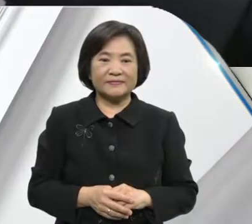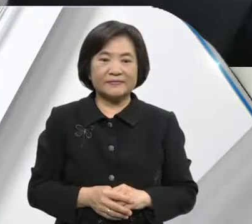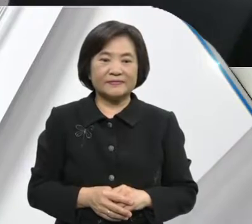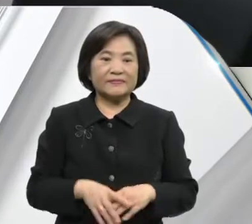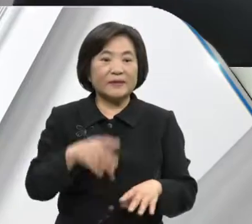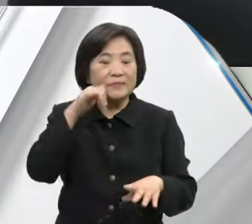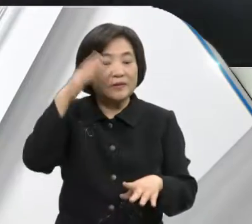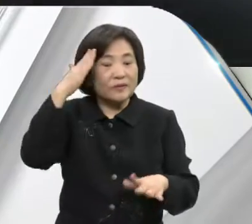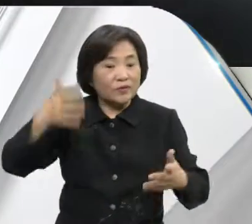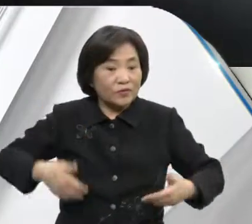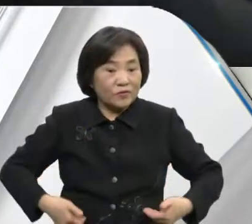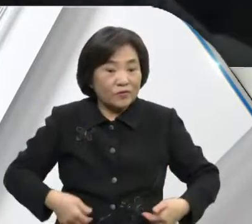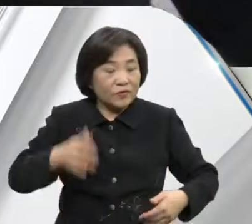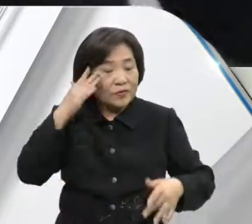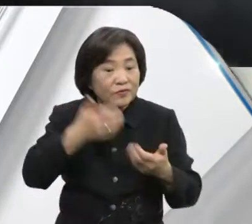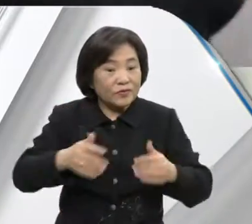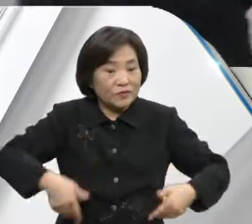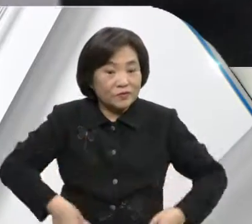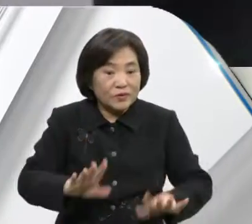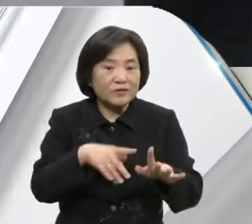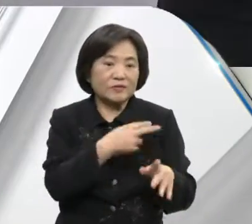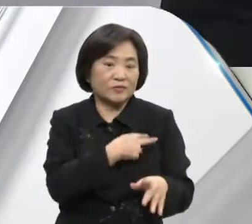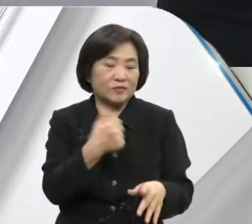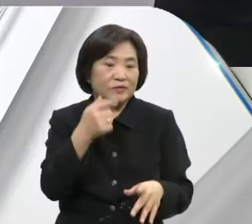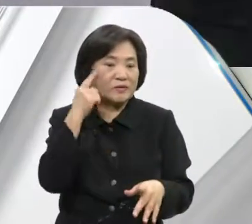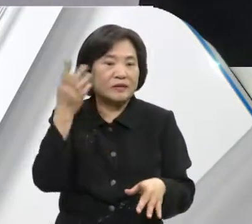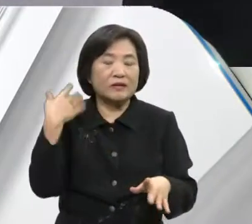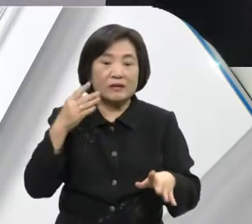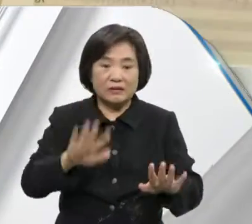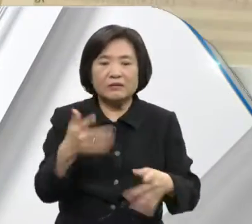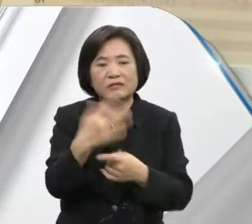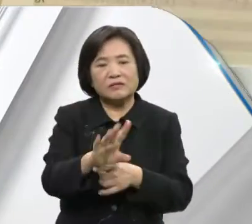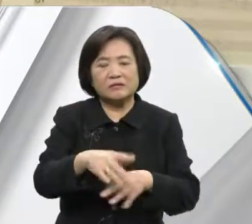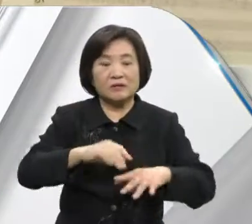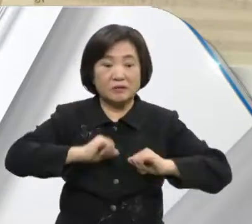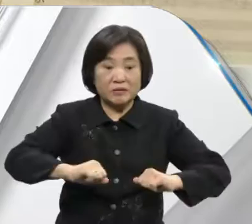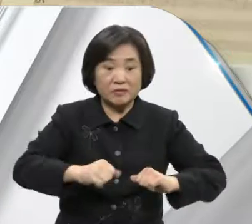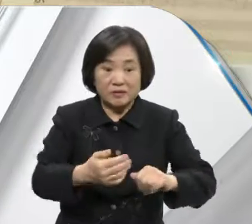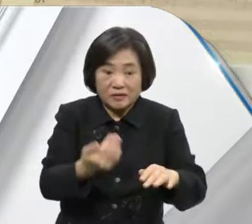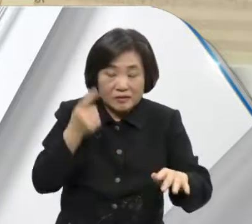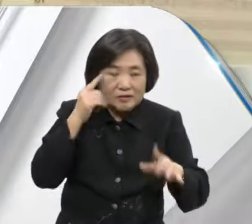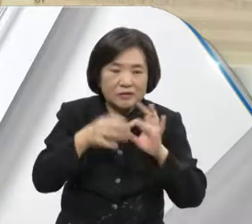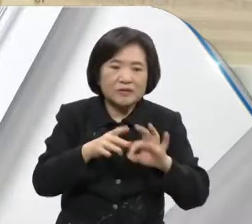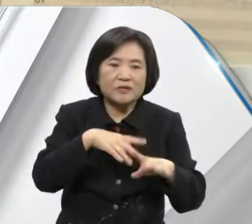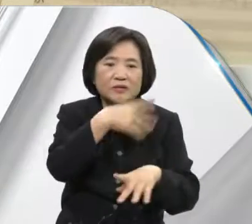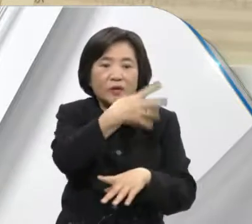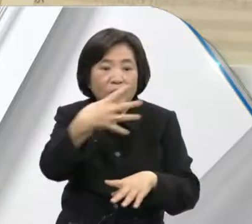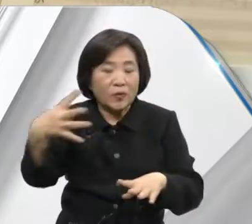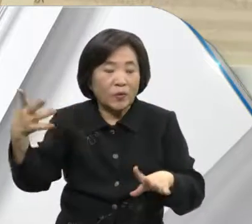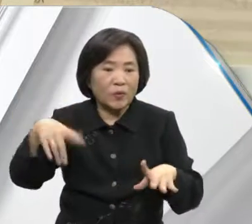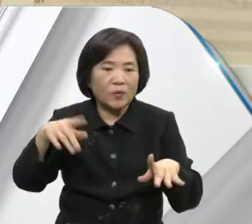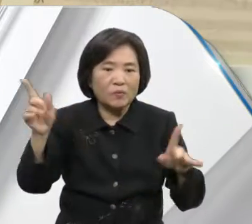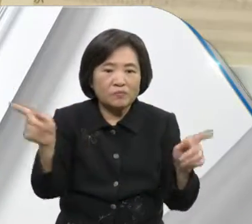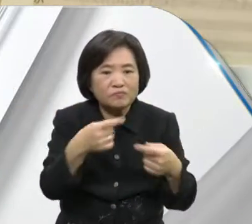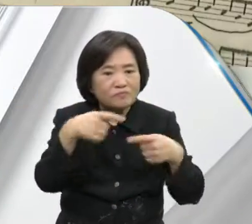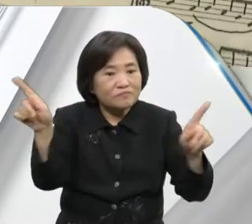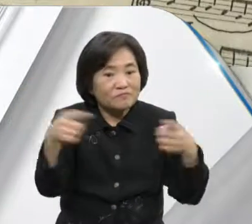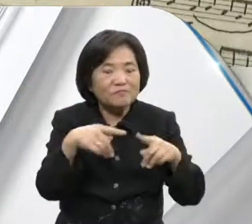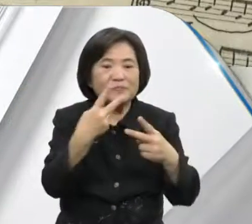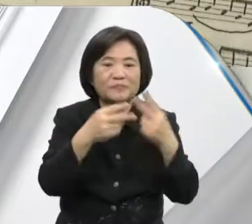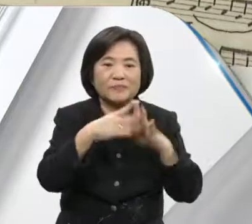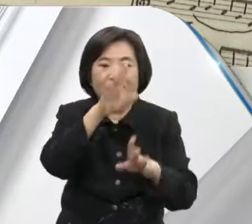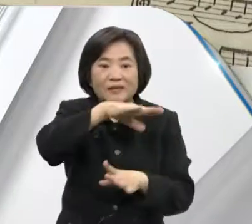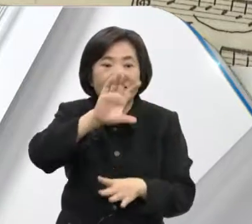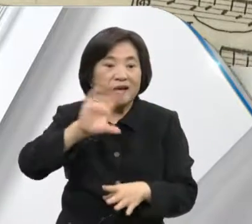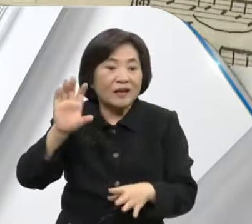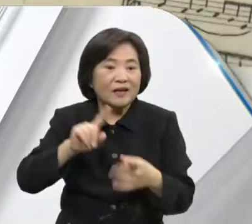苗栗头份的作曲家齐从容，采访的是唔但唱戏入门相关的使用乐器演奏客家山歌，每周